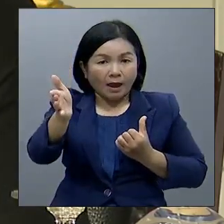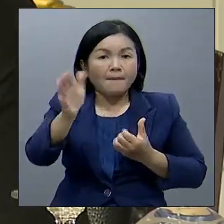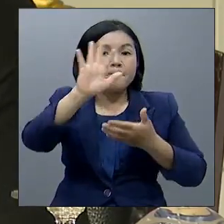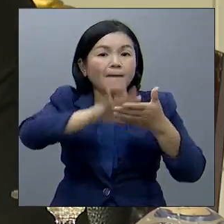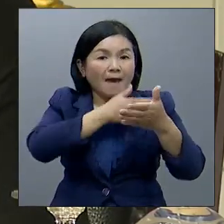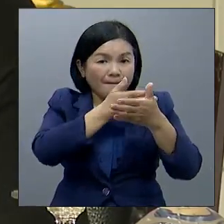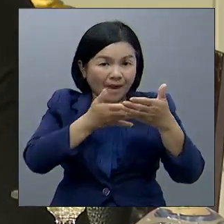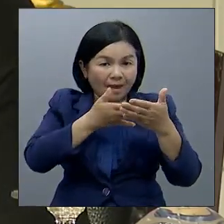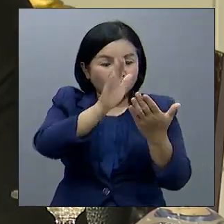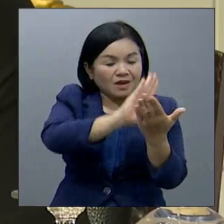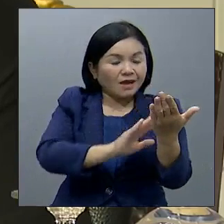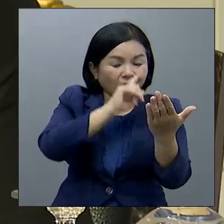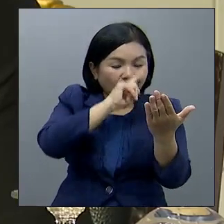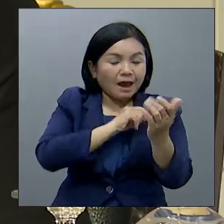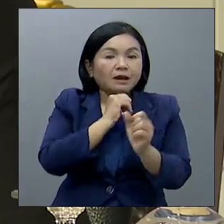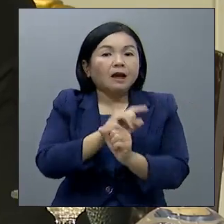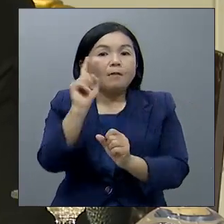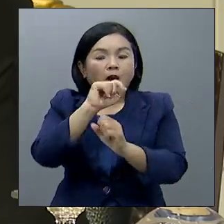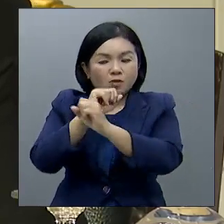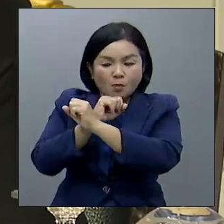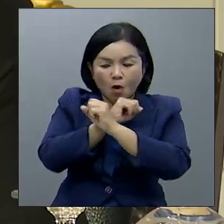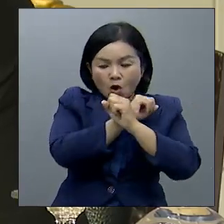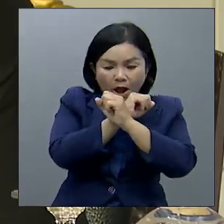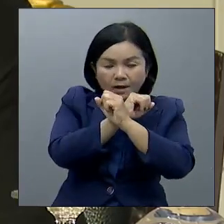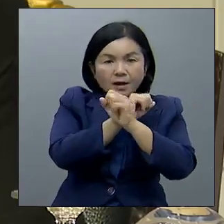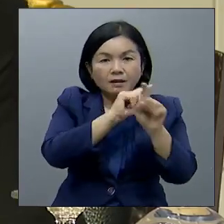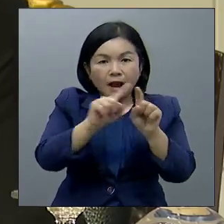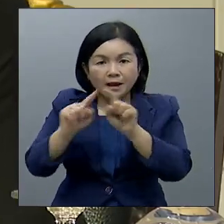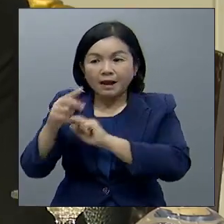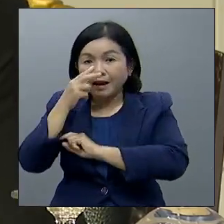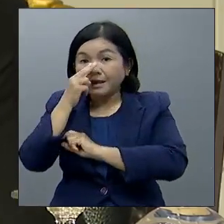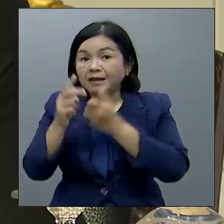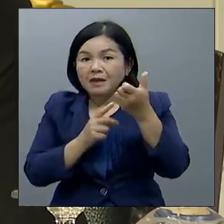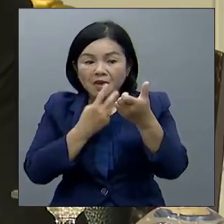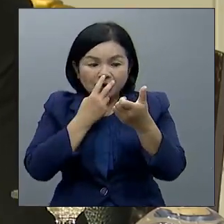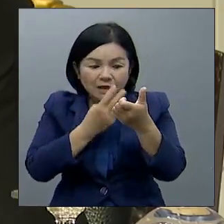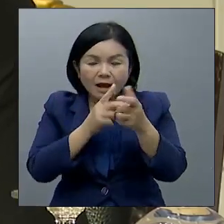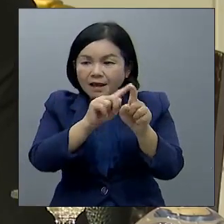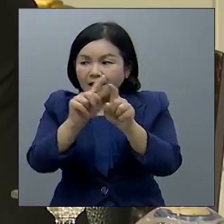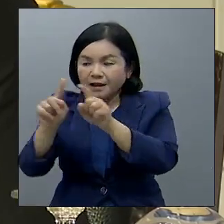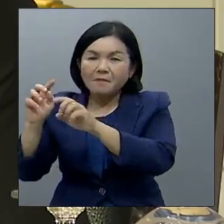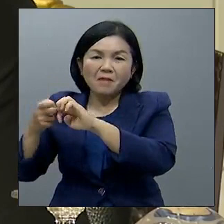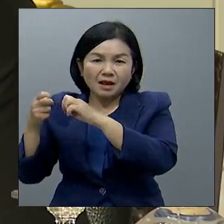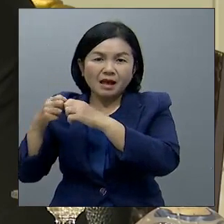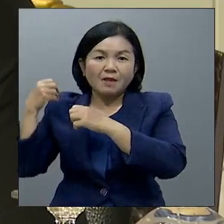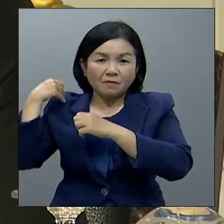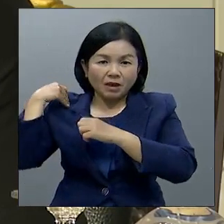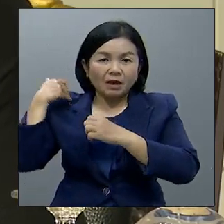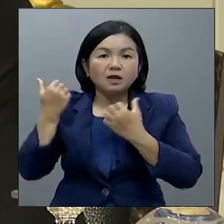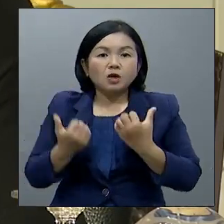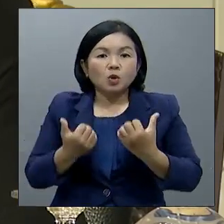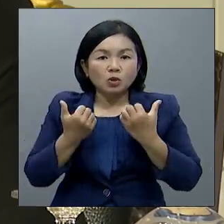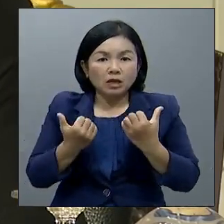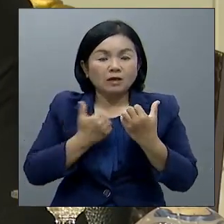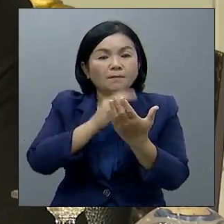การยังไงในการที่จะป้องกันในส่วนนี้ในโลกออนไลน์เราก็จะเห็นว่ามีหลายๆปัญหาที่เกิดขึ้นมันคงเป็นสิ่งที่เราจะ